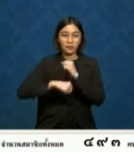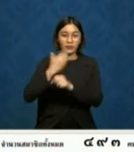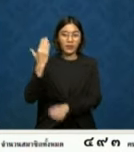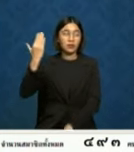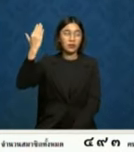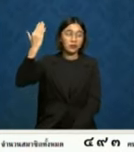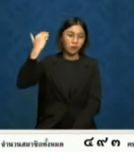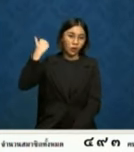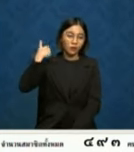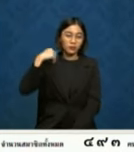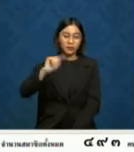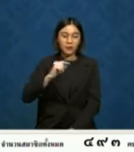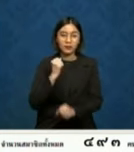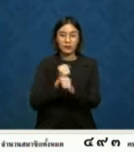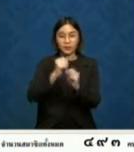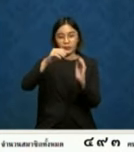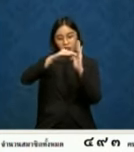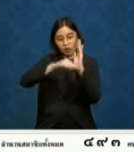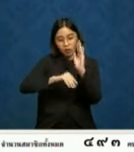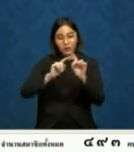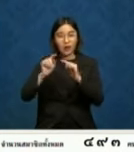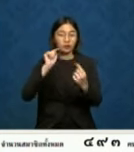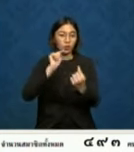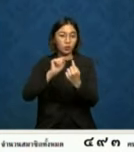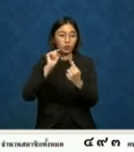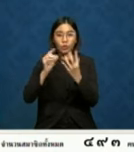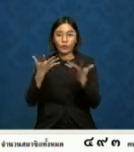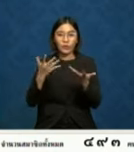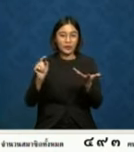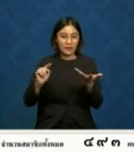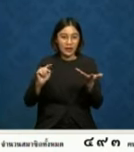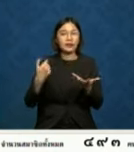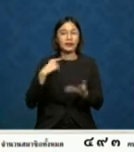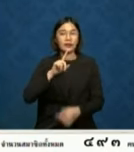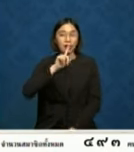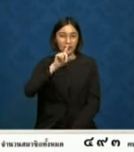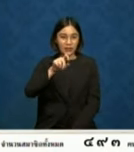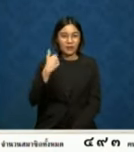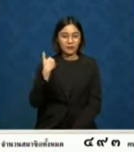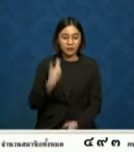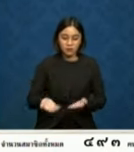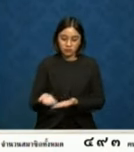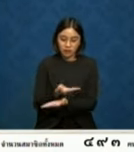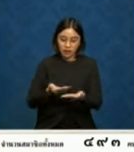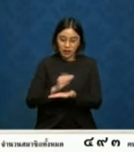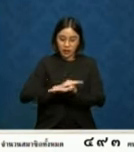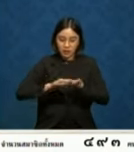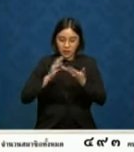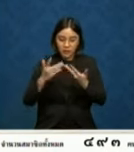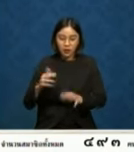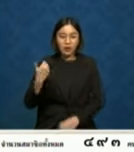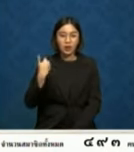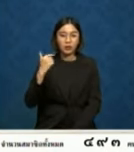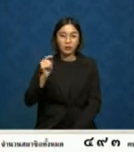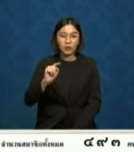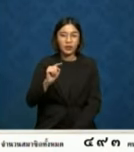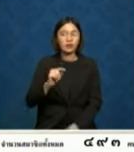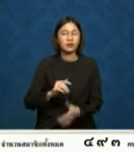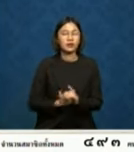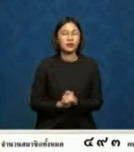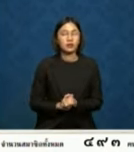หน้าได้มีการดำเนินการอย่างมีความเหมาะสมหรือไม่อย่างไรนะครับเมื่อพิจารณาแล้วเนี่ยนะครับครับก็ได้มีการ